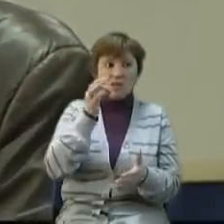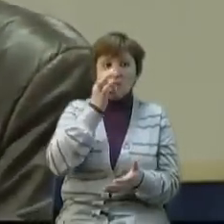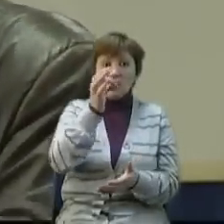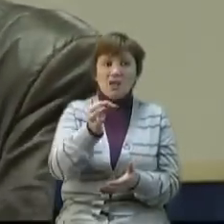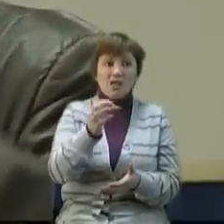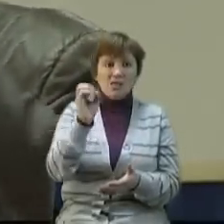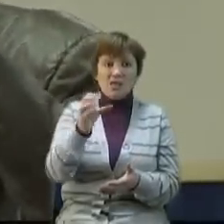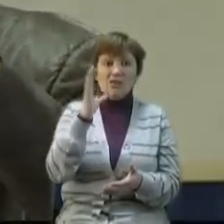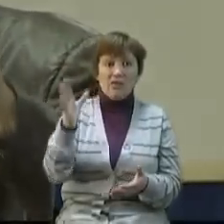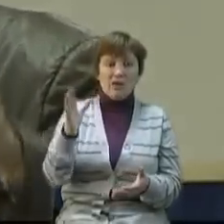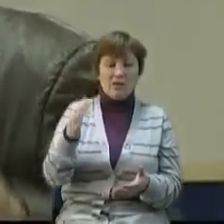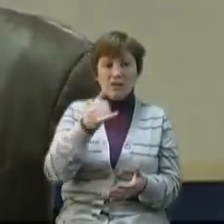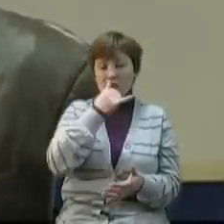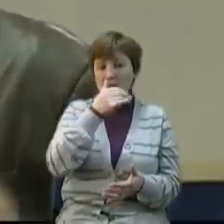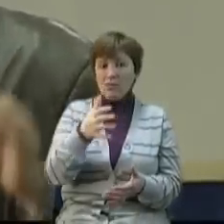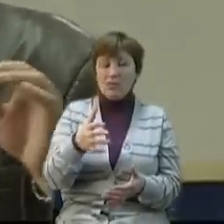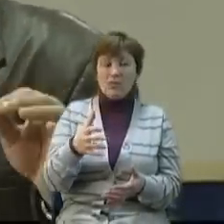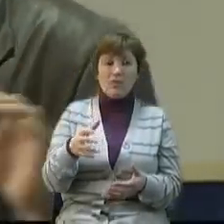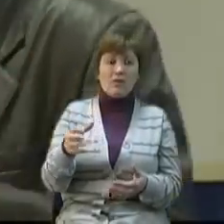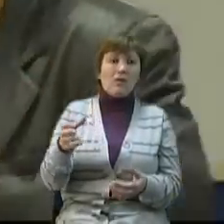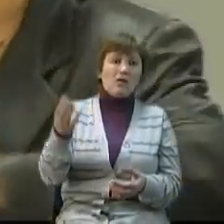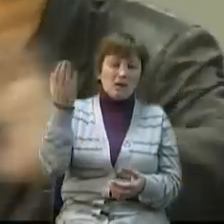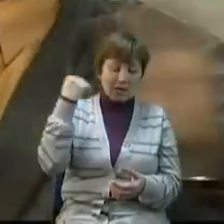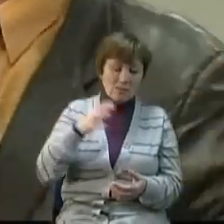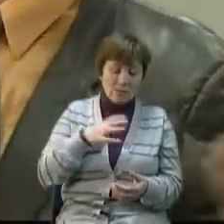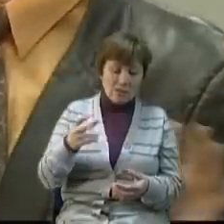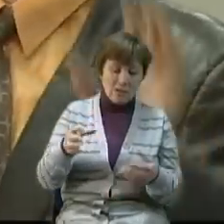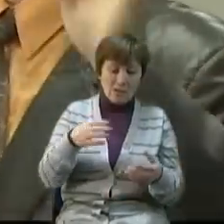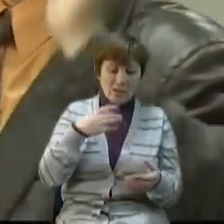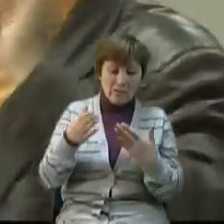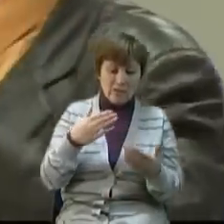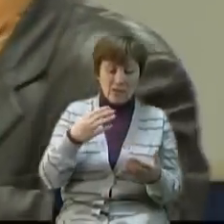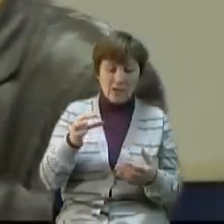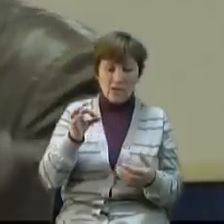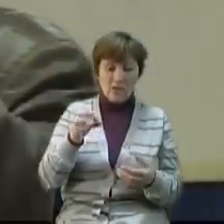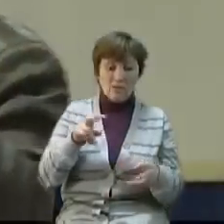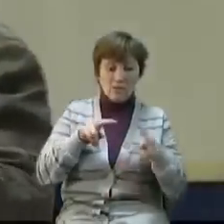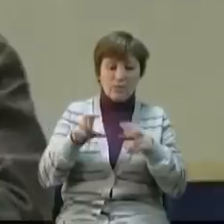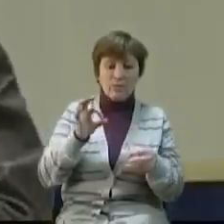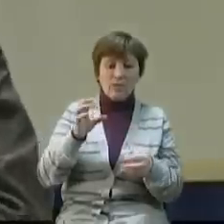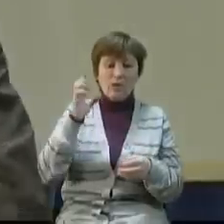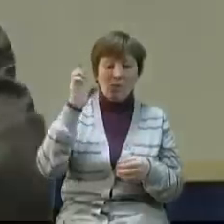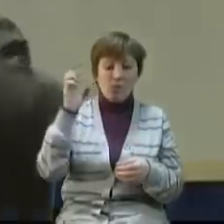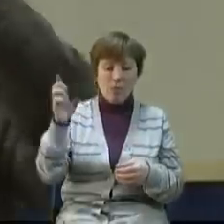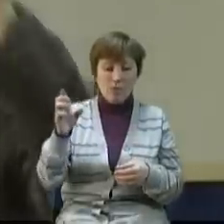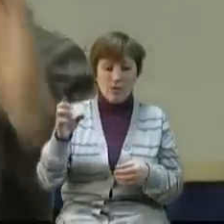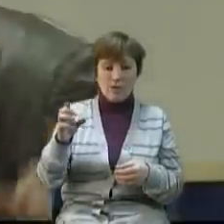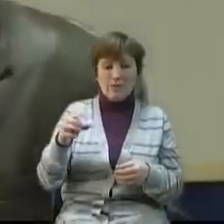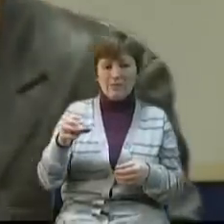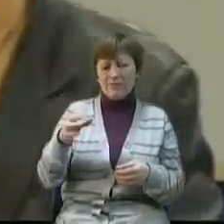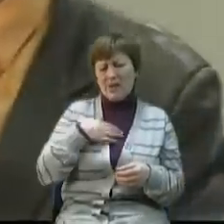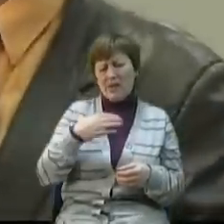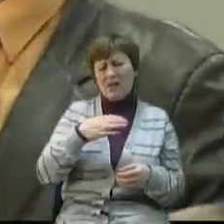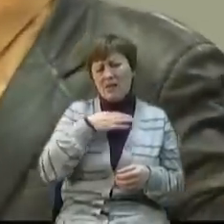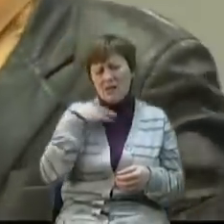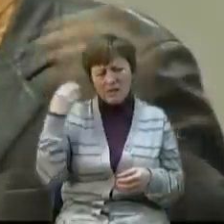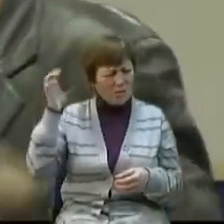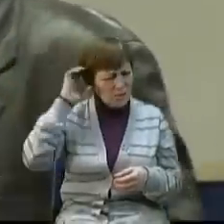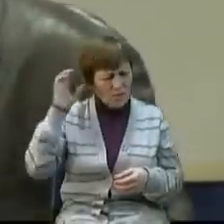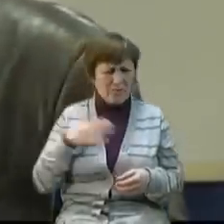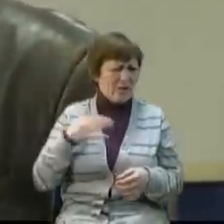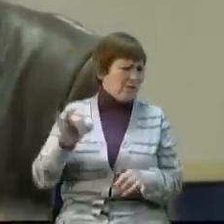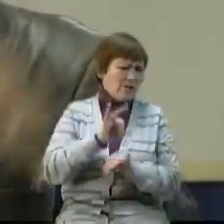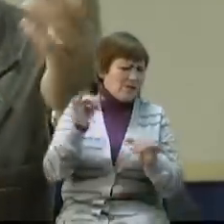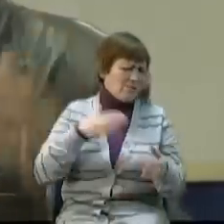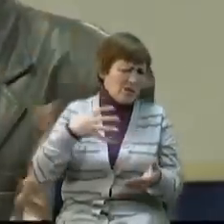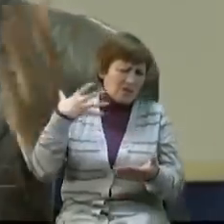Христа. Я когда-то говорил ему что-то о Боге, он немножко отодвигал: «Саша, это твое, я не хочу вообще в это вникать, мне это неинтересно, у нас есть